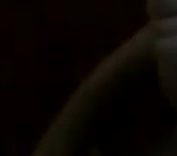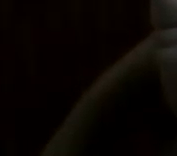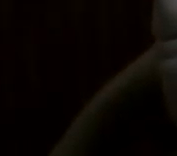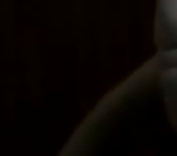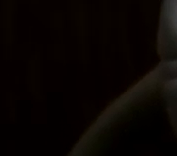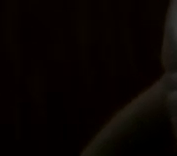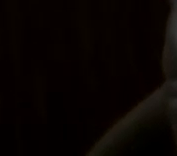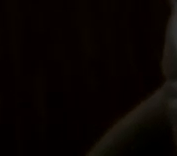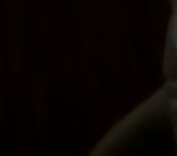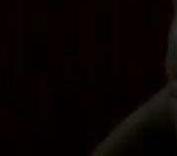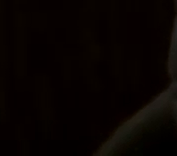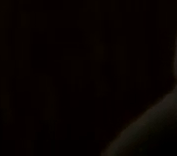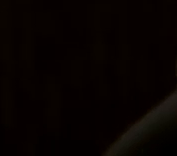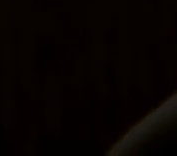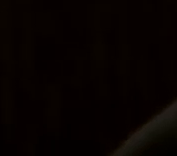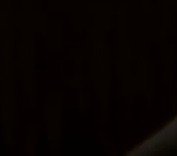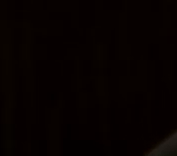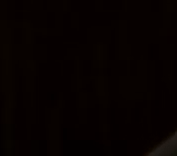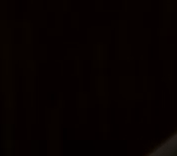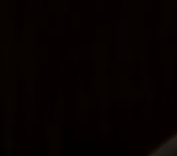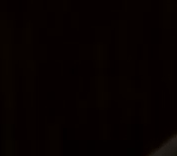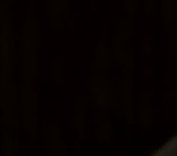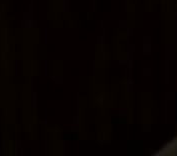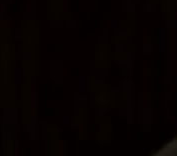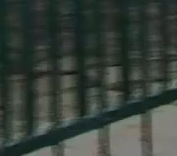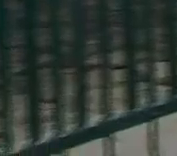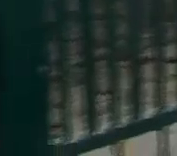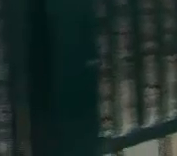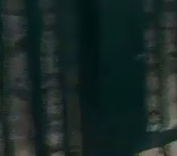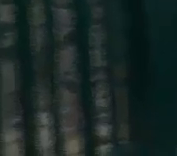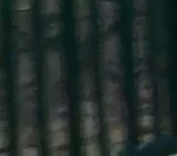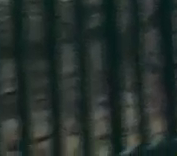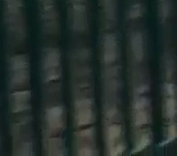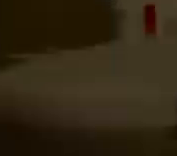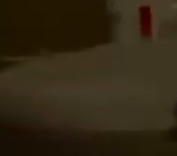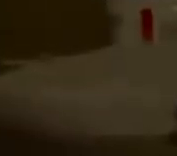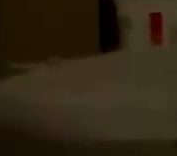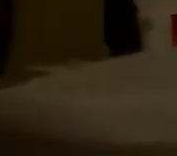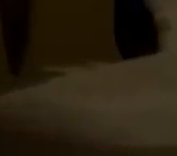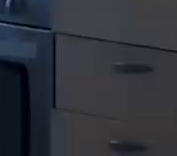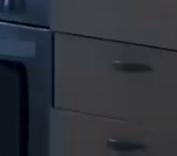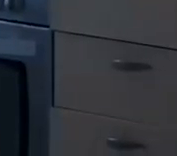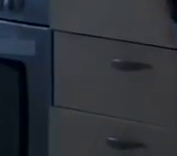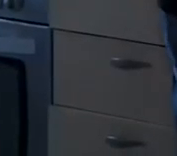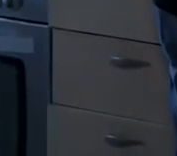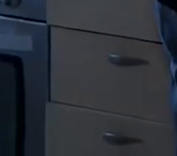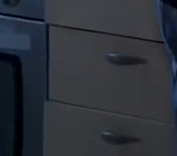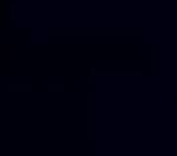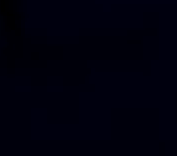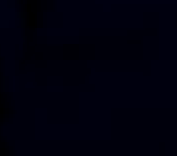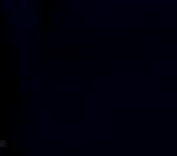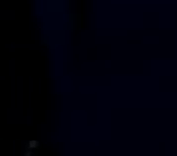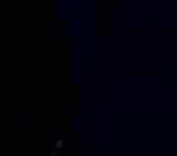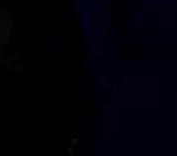זה אומר נוער בסיכון? לא. איזה סיכון יש לי? ההורים ששירותי הרווחה לקחו את ילדיהם.